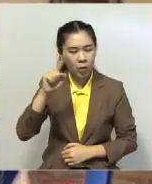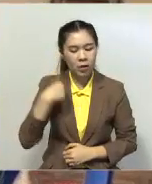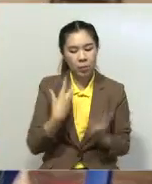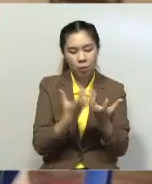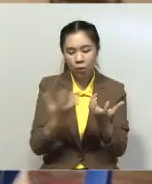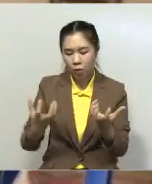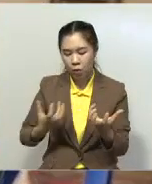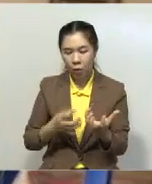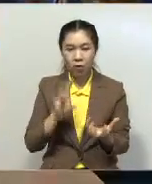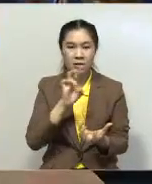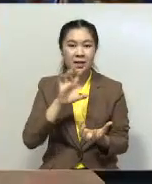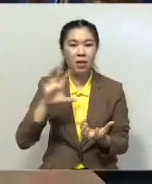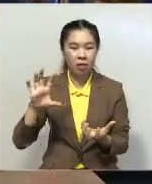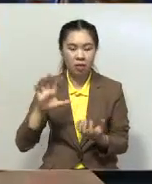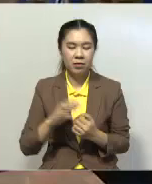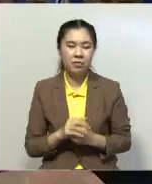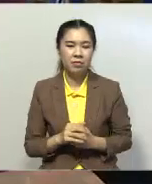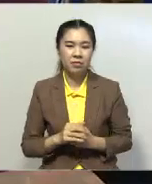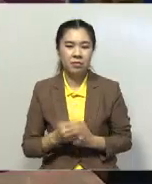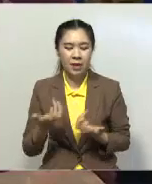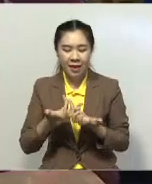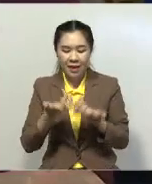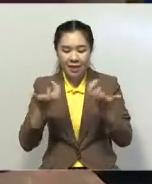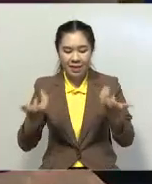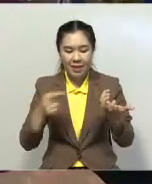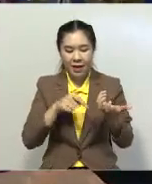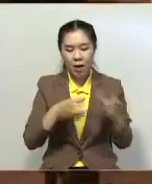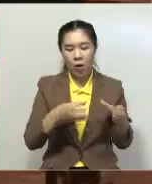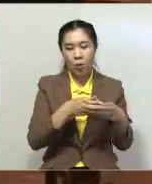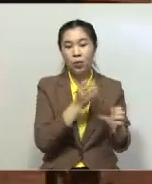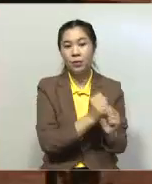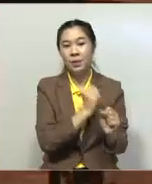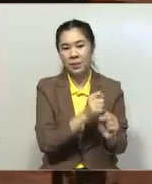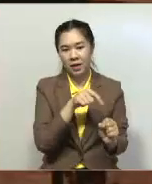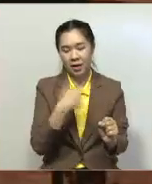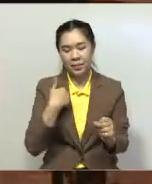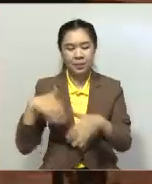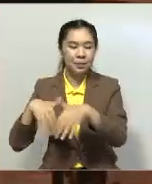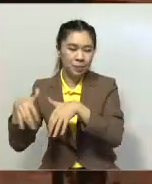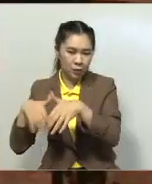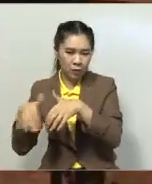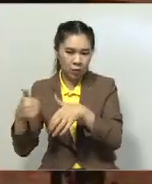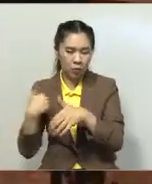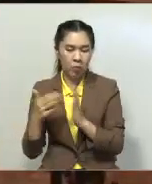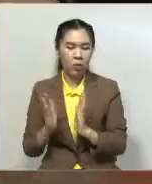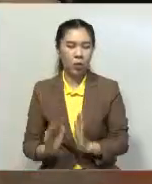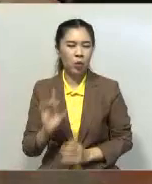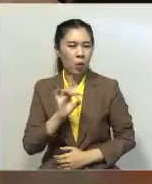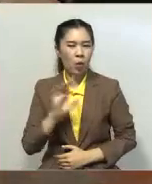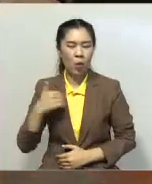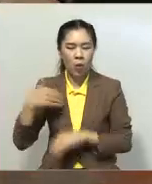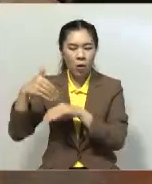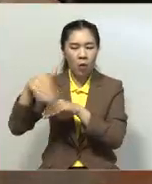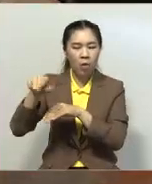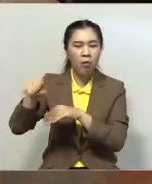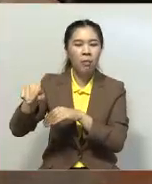ค่ะไม่รวมอาหารของเจ้าหน้าที่ผู้ปฏิบัติงานด้านในนะคะก็ถือว่ามีประชาชนหลายร้อยชีวิตยังคงติดอยู่ภาย